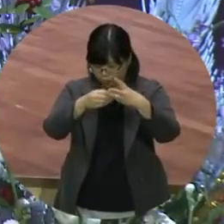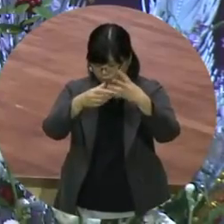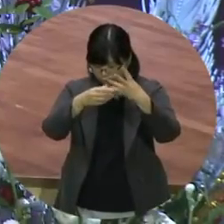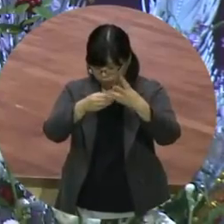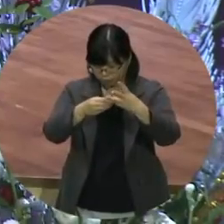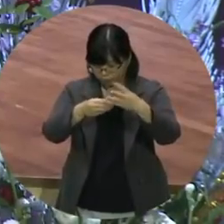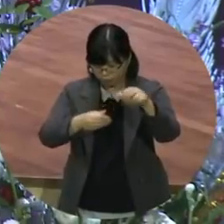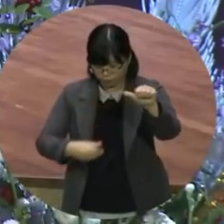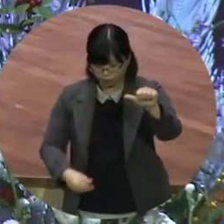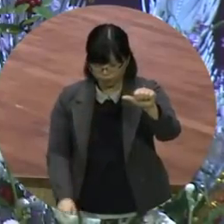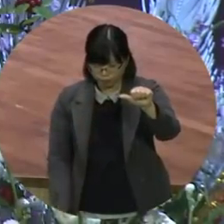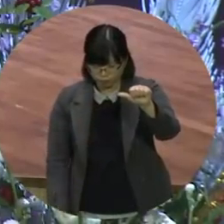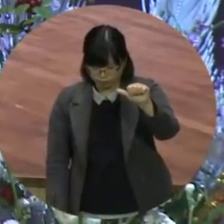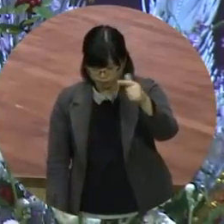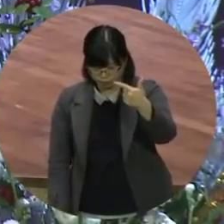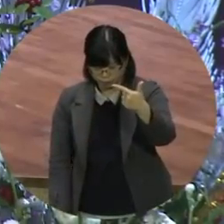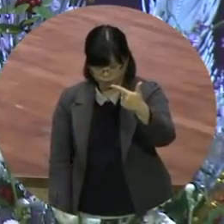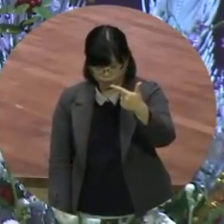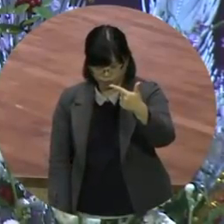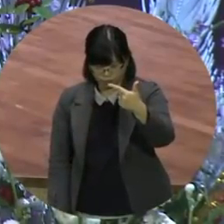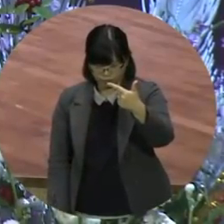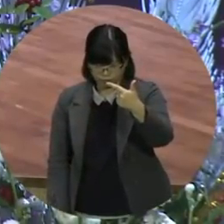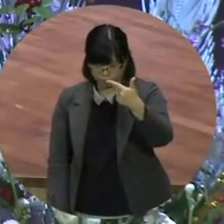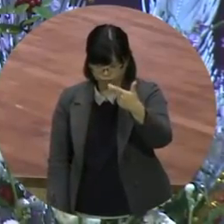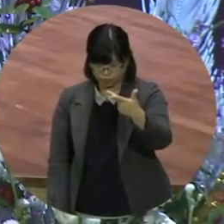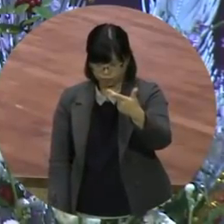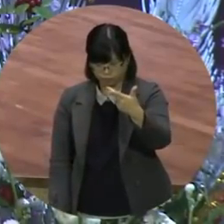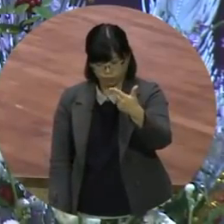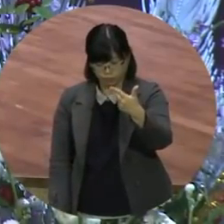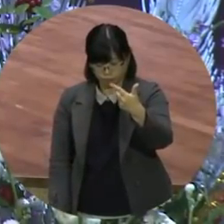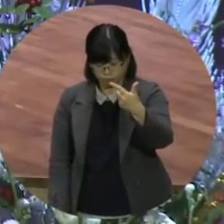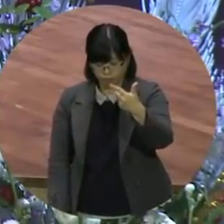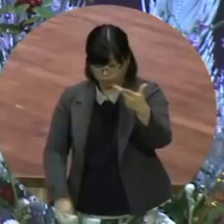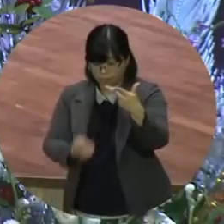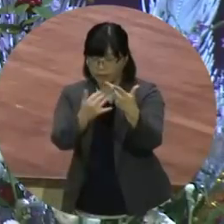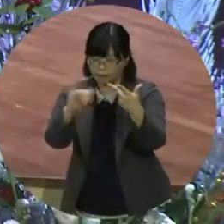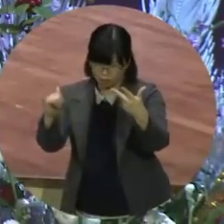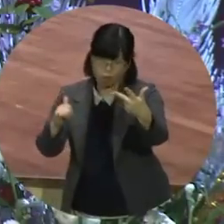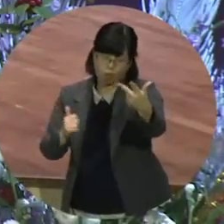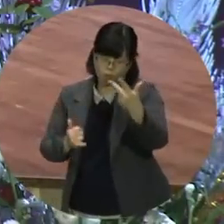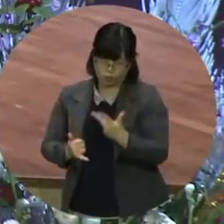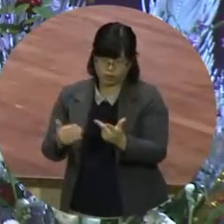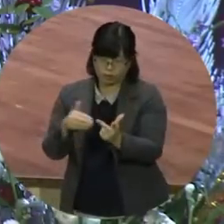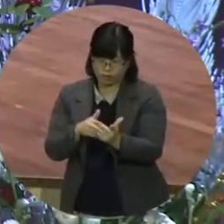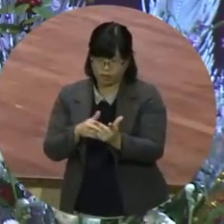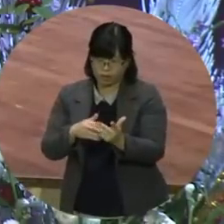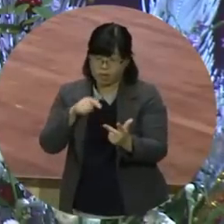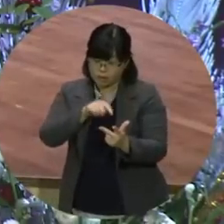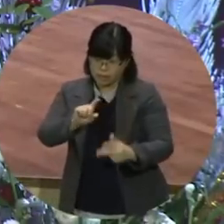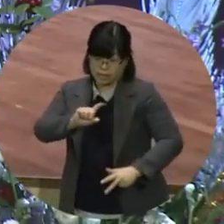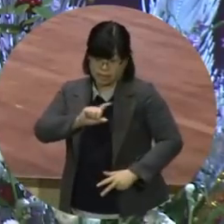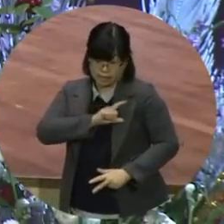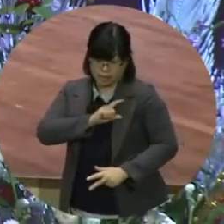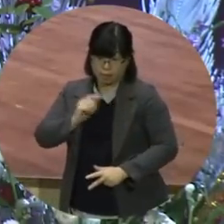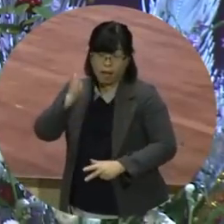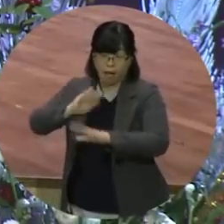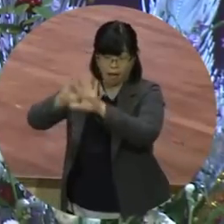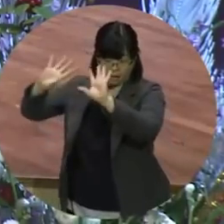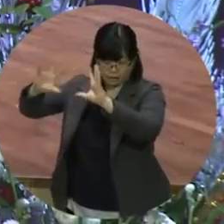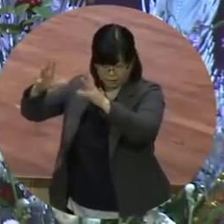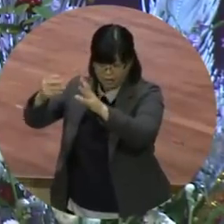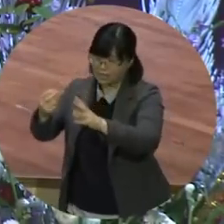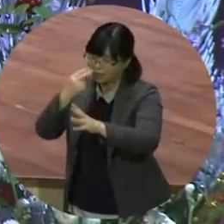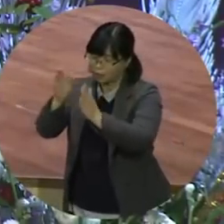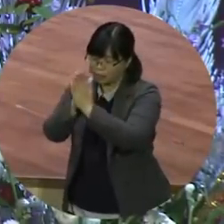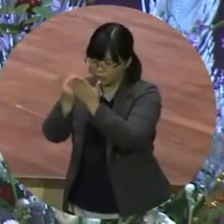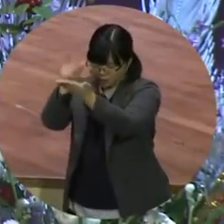청년, 박성환 성도님, 정형권 성도님, 최돈우 성도님 주께 나왔습니다. 하나님이여 이들의 이름을 하나님 나라 생명책에